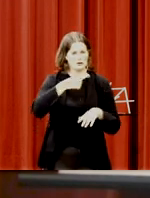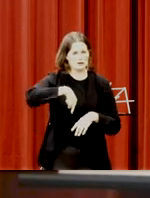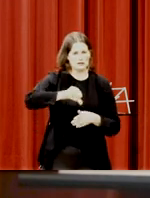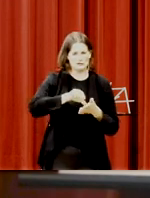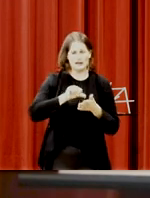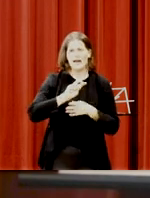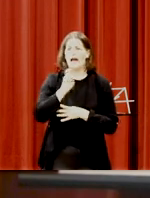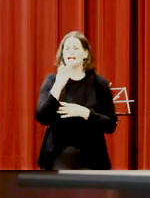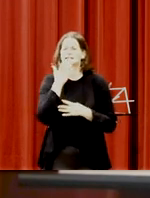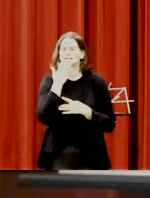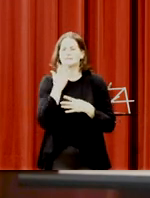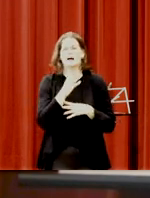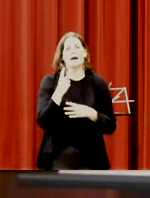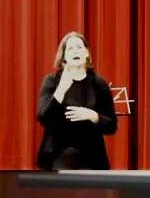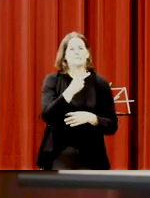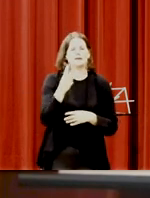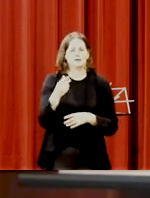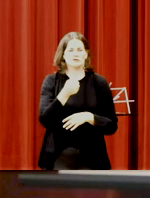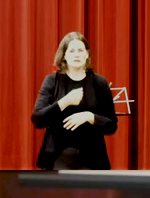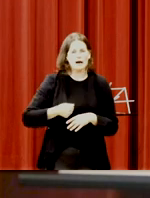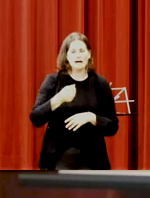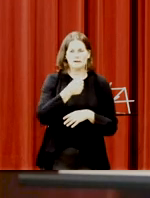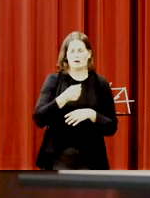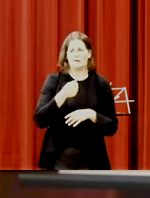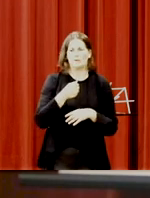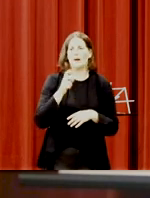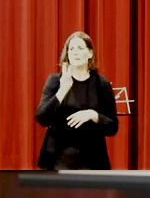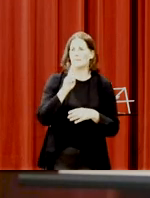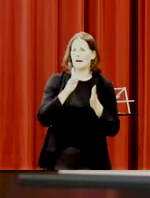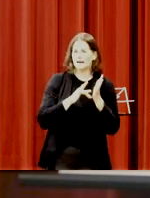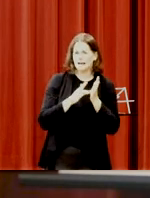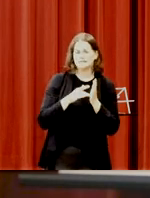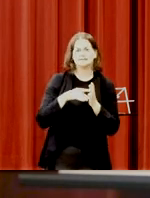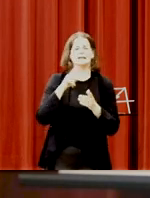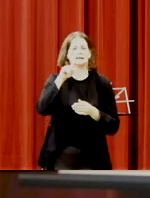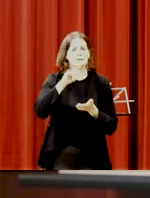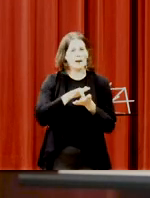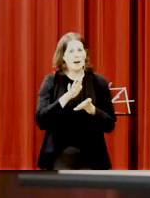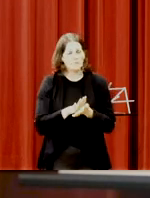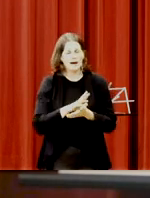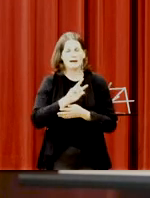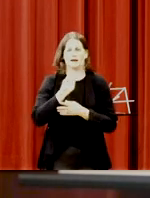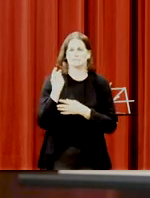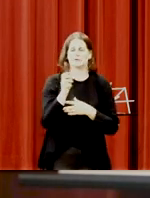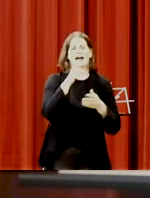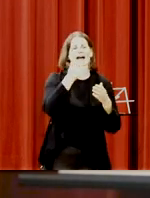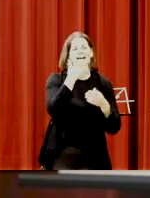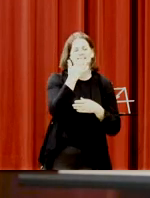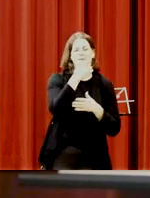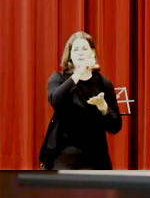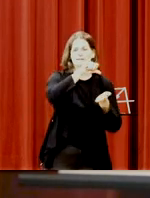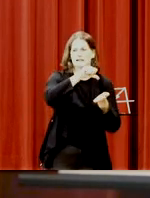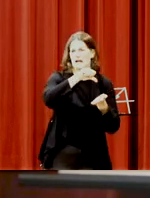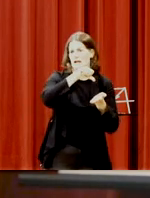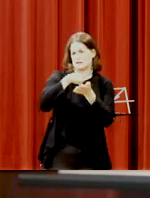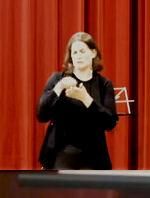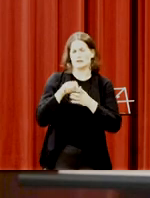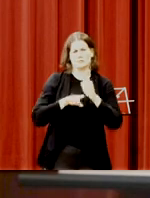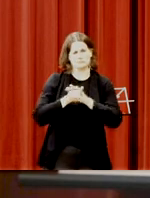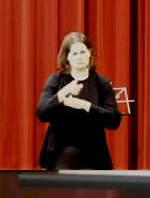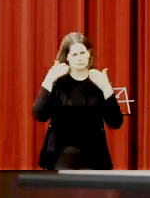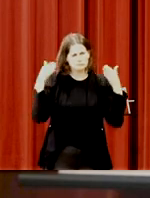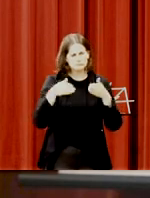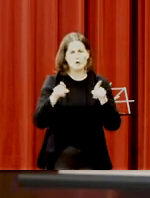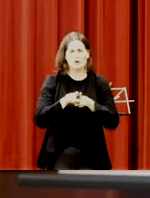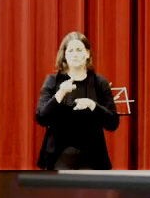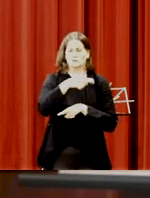que han evolucionat en aquest sentit, i així mateix nosaltres també volem treballar amb la transformació a l'altra llera del riu, perquè el